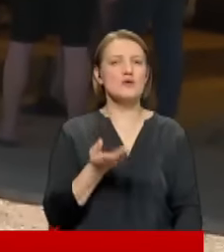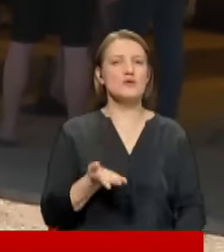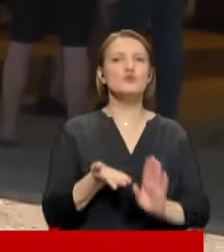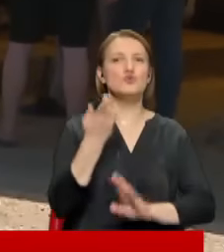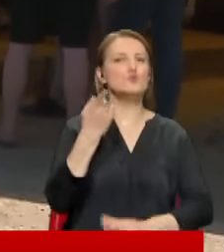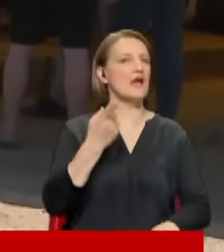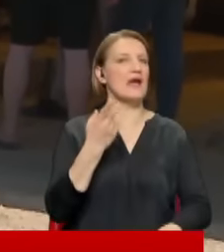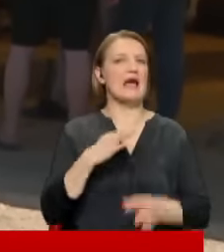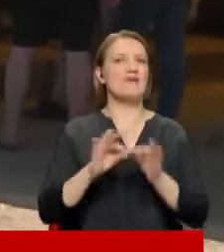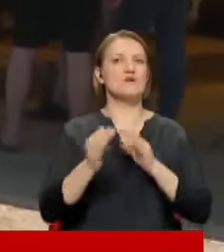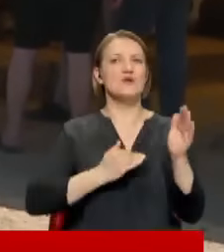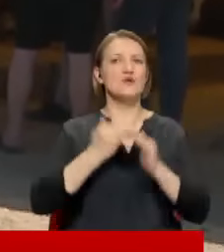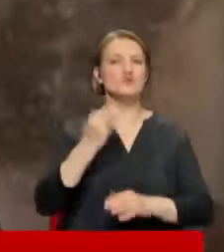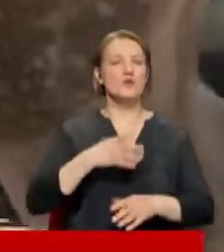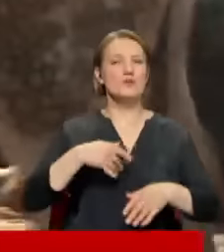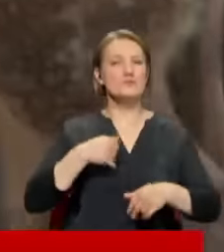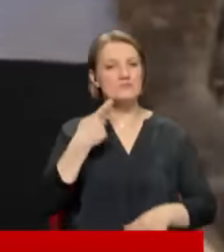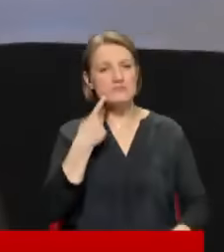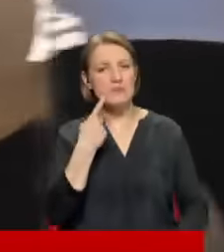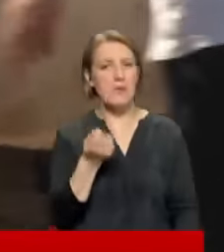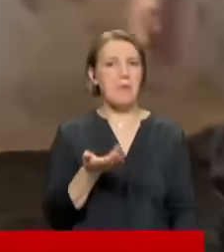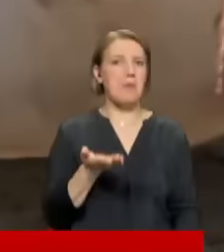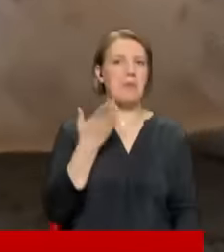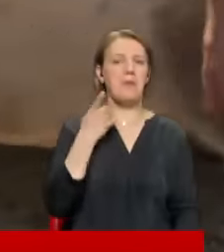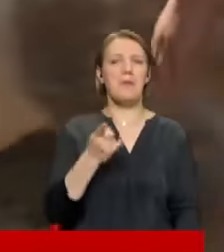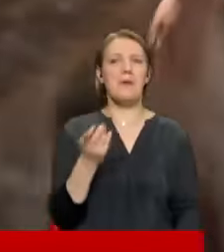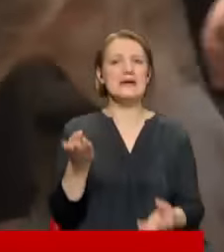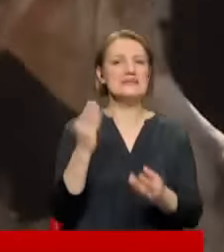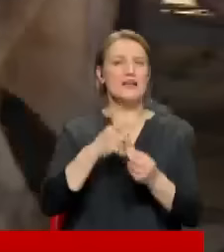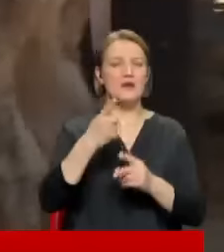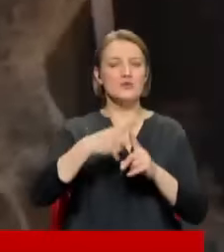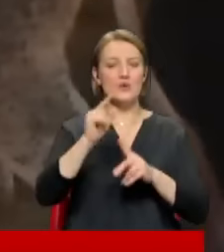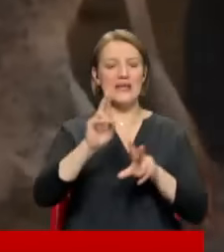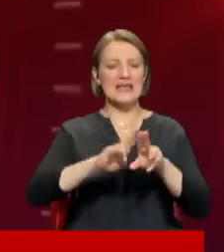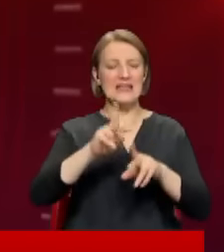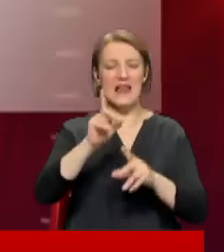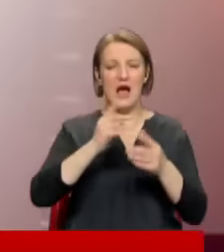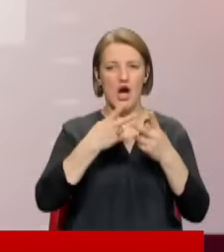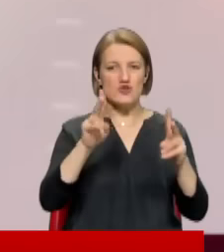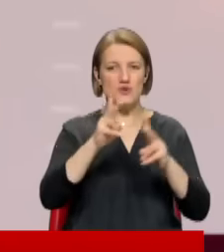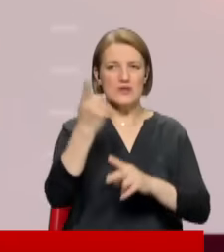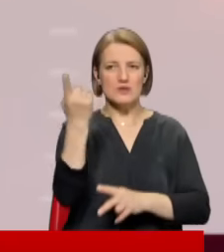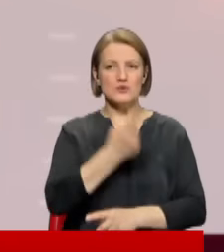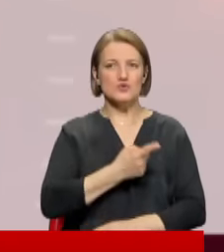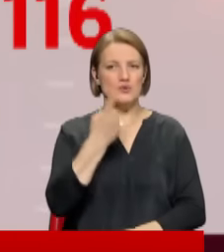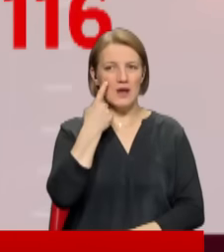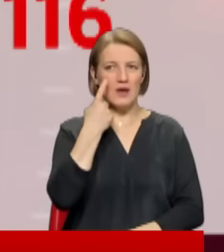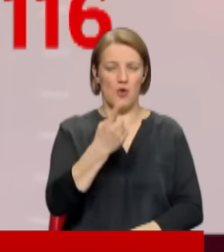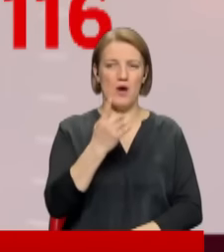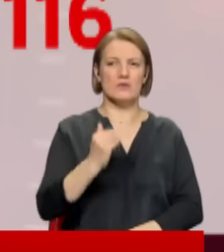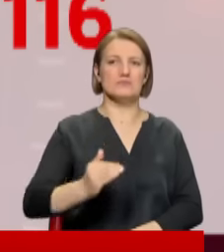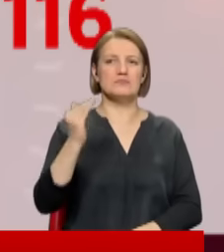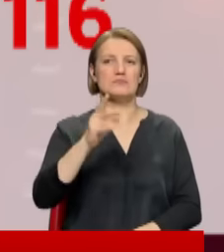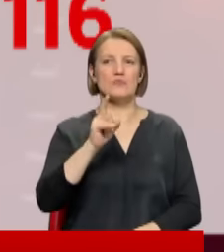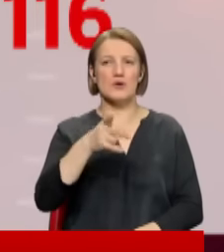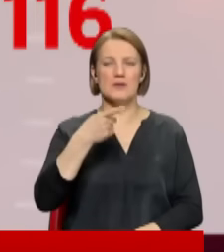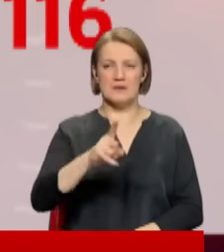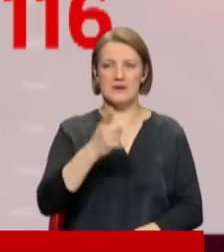kurban pazarında hissetti tüketici. Kurbanlıklara gelen zam TÜİK'in açıkladığı yıllık enflasyonu aştı. Geçen yıl 12 bin liraya koç